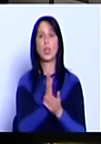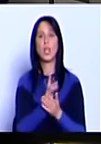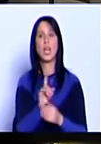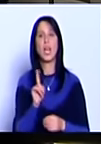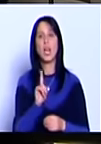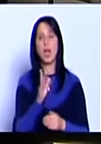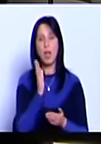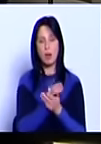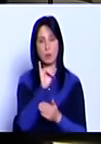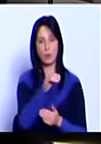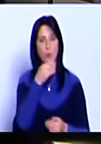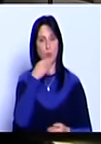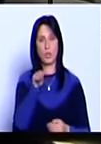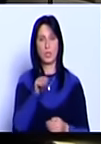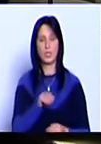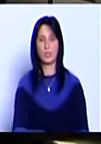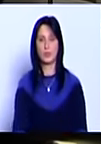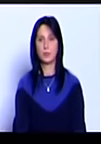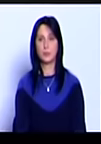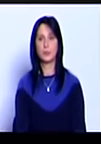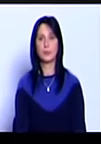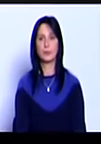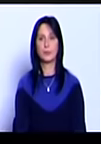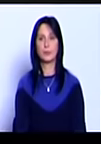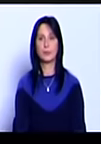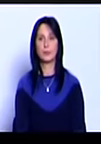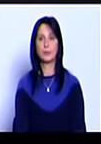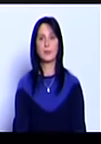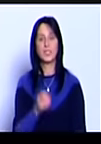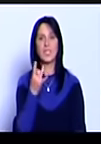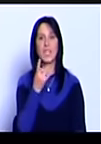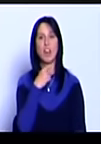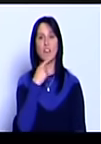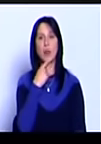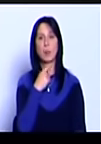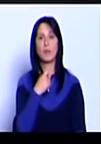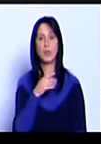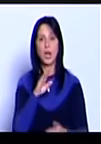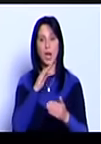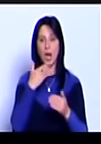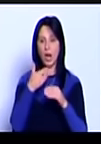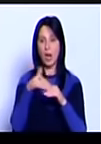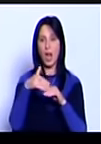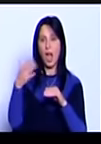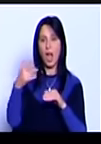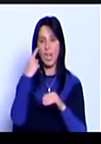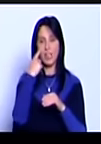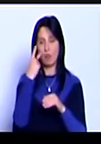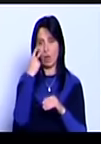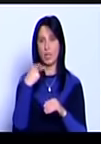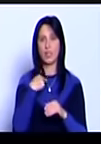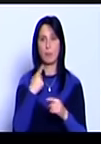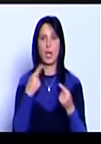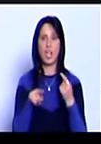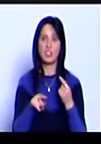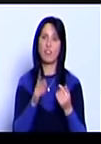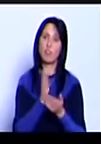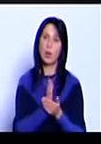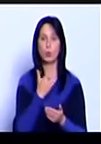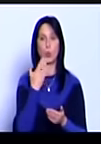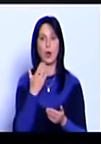ხართ განსხვავებული? კიდევ ერთხელ ვამბობ, გარეშე თვალმა უფრო შეიძლება დაინახოს განსხვავდები თუ